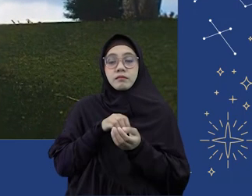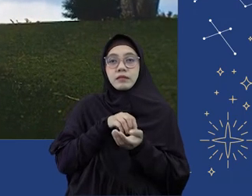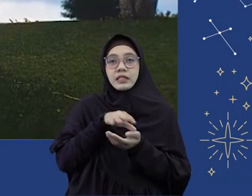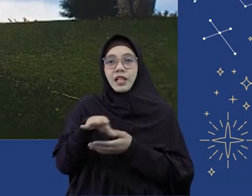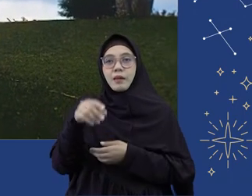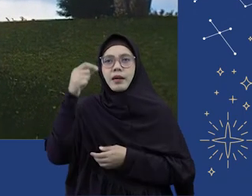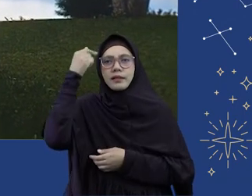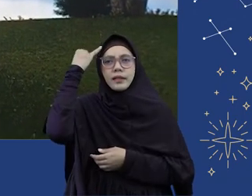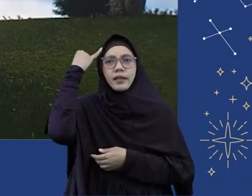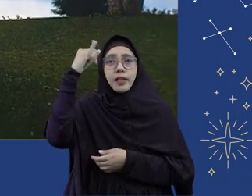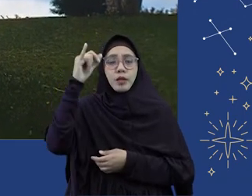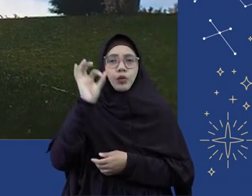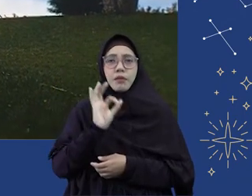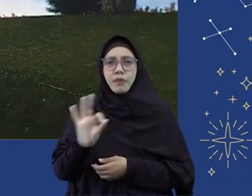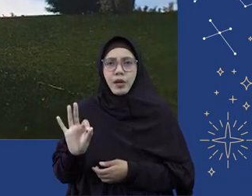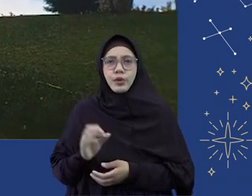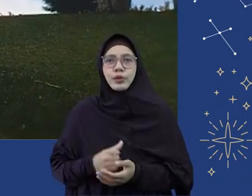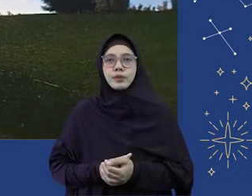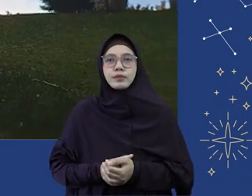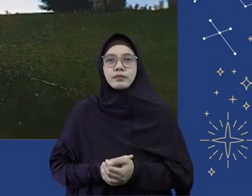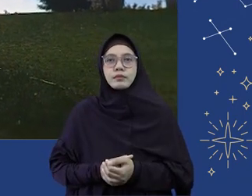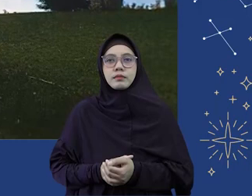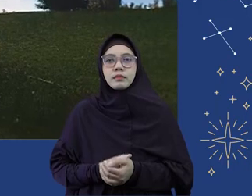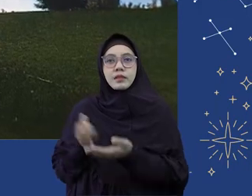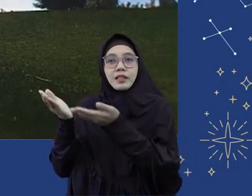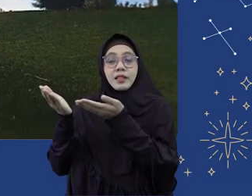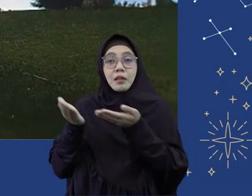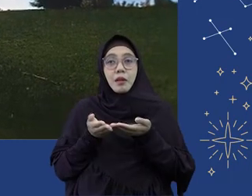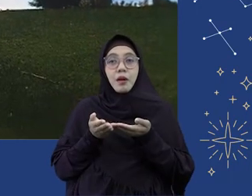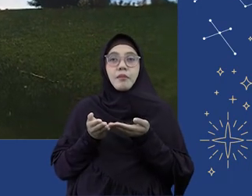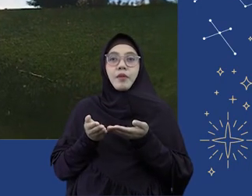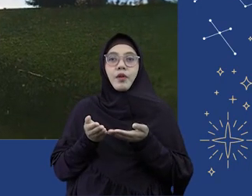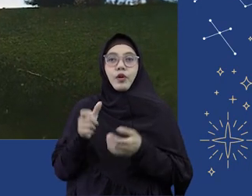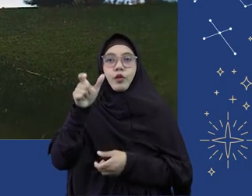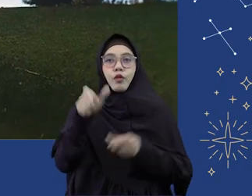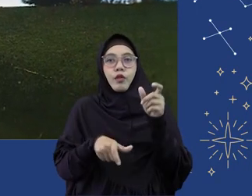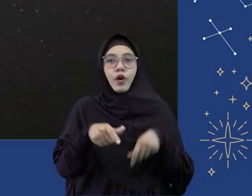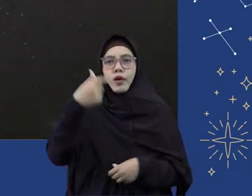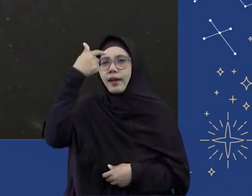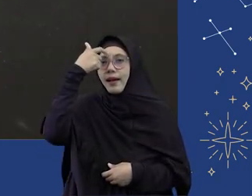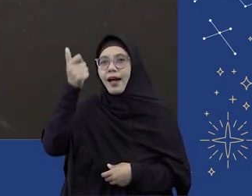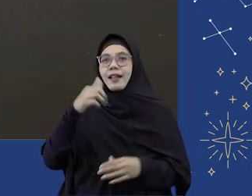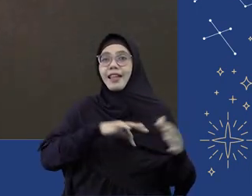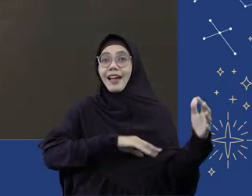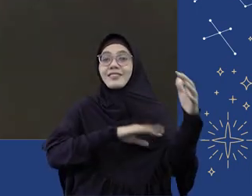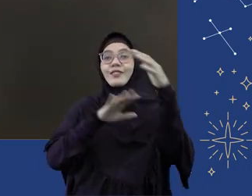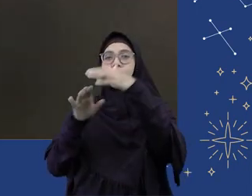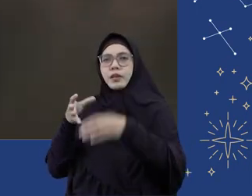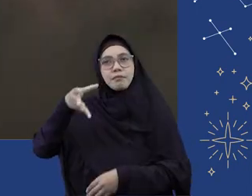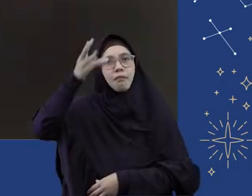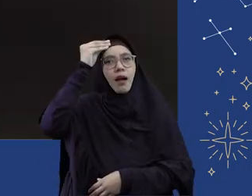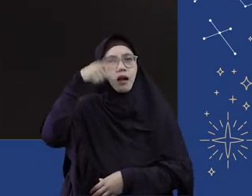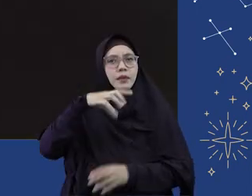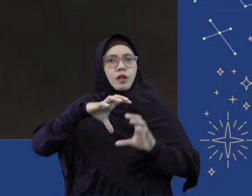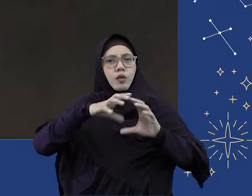topik keilmuan astronomi di awal observatorium di bawah oleh para astronom tamu dari berbagai belahan dunia dalam upaya memahami alam